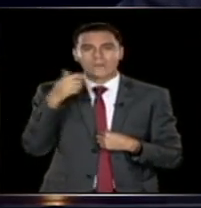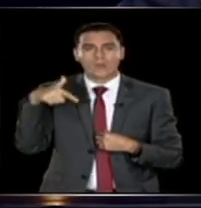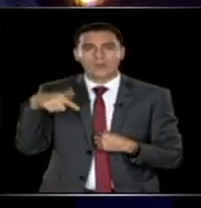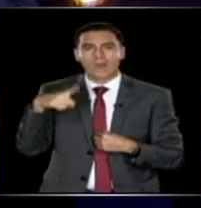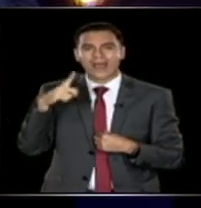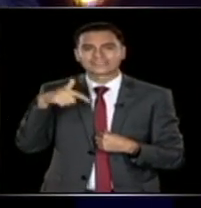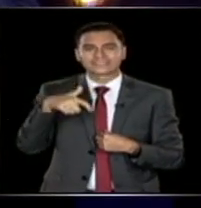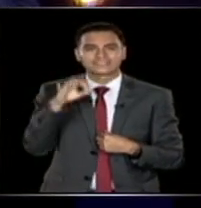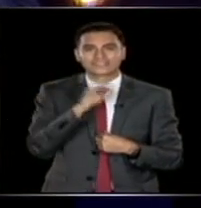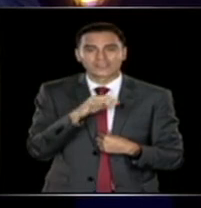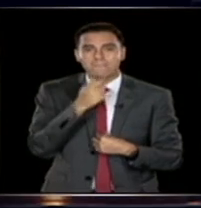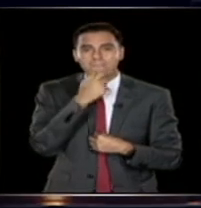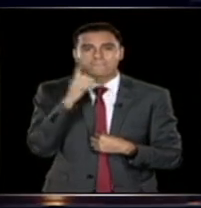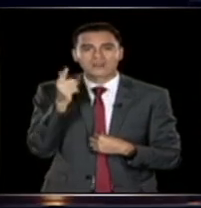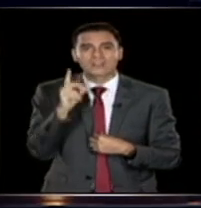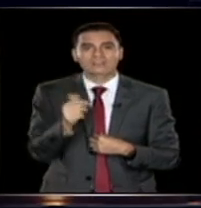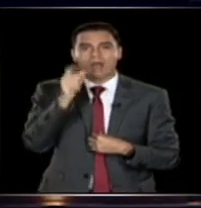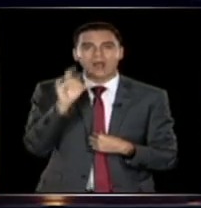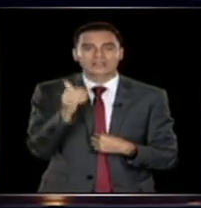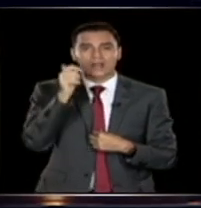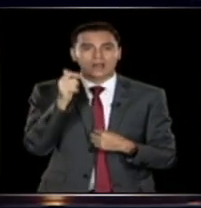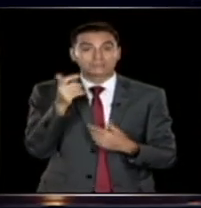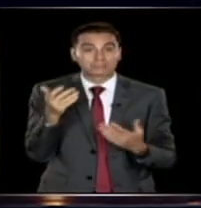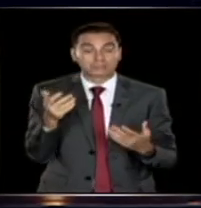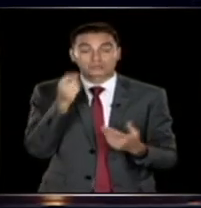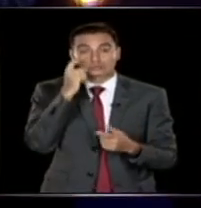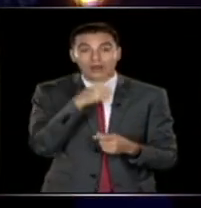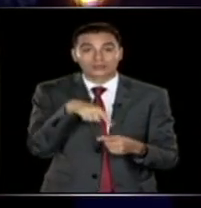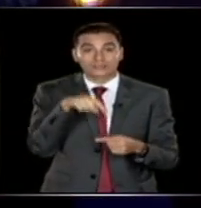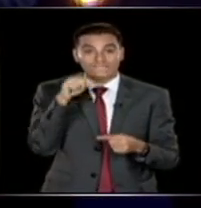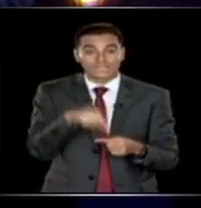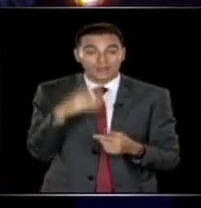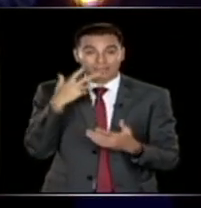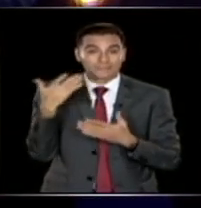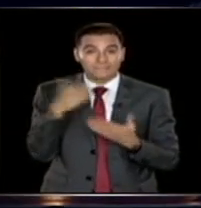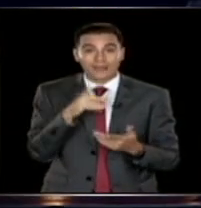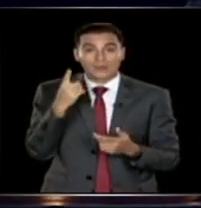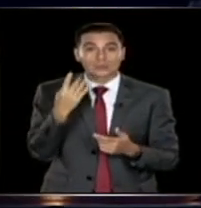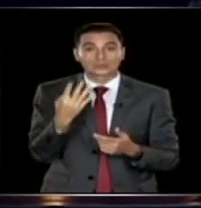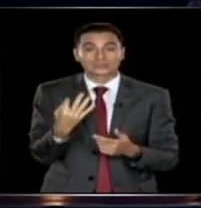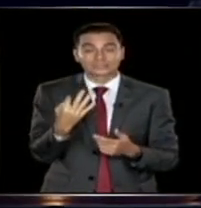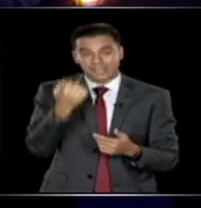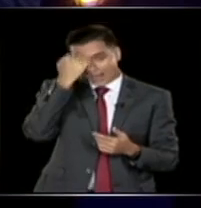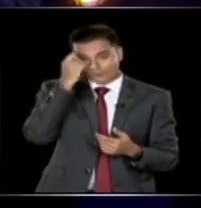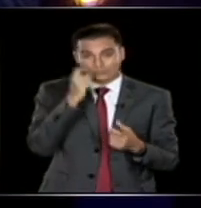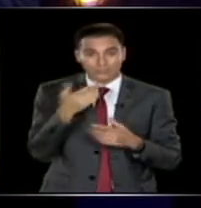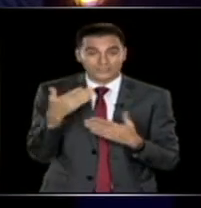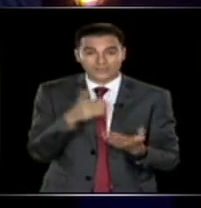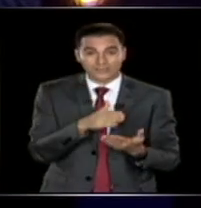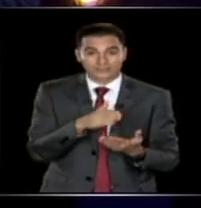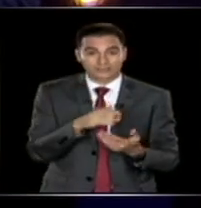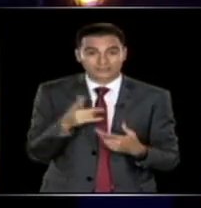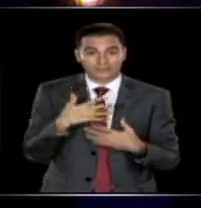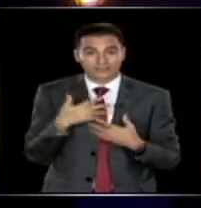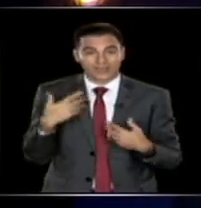الوردتين. بريطانيا مات فيها أكتر من 30,000 شخص. الهدف الثالث. وإيمان سعيدة قوي. الهدف الثالث. الهدف